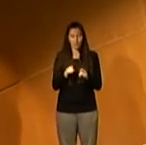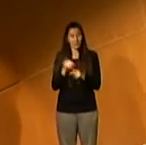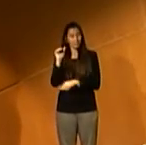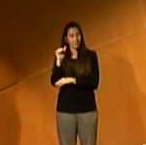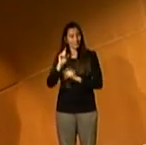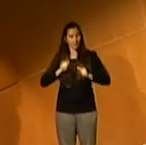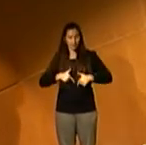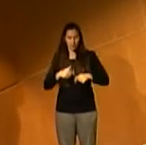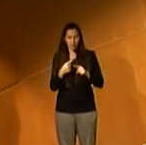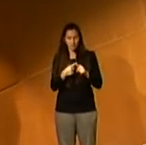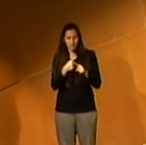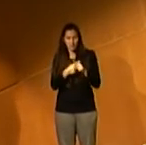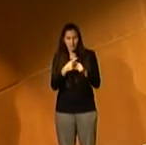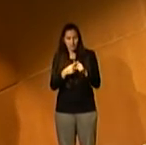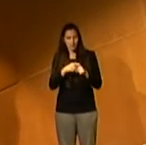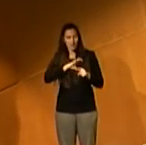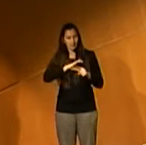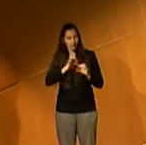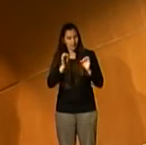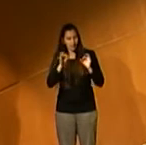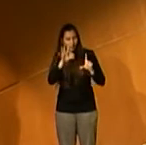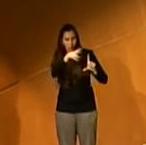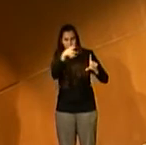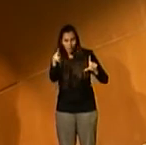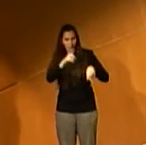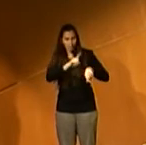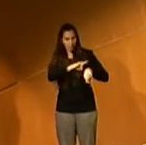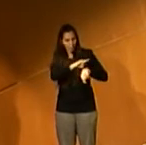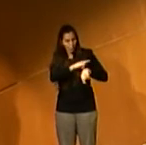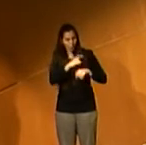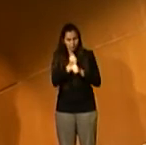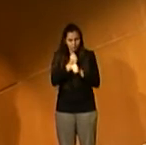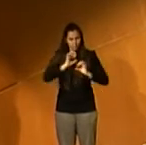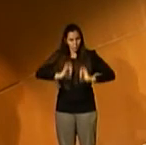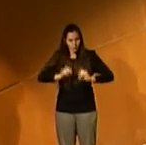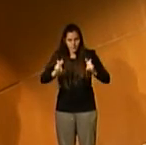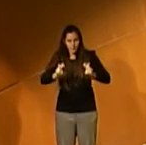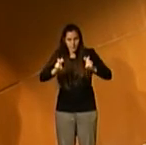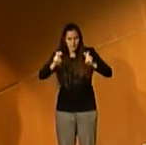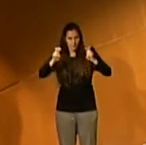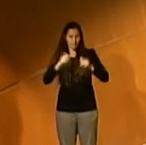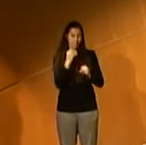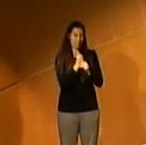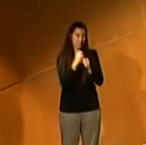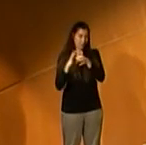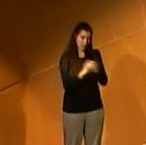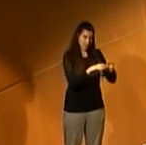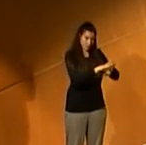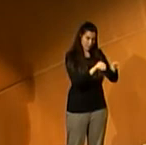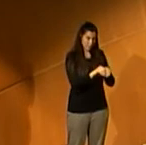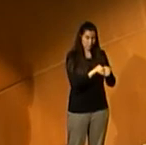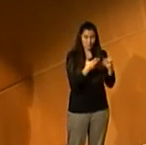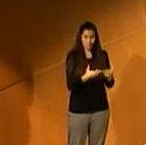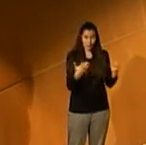de classe pour Maëva afin qu'elle progresse davantage au niveau scolaire. Le travail avec la famille est basé sur l'acceptation du